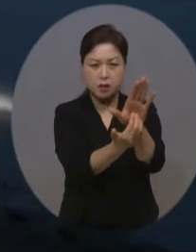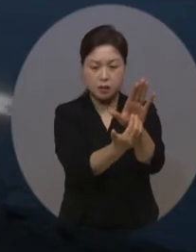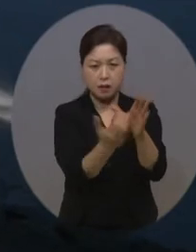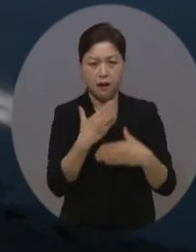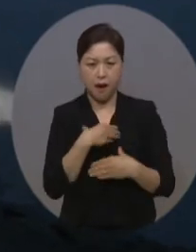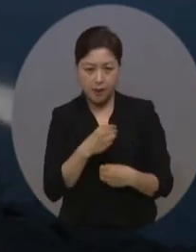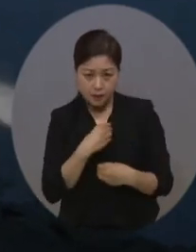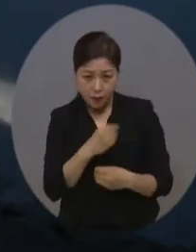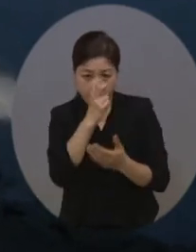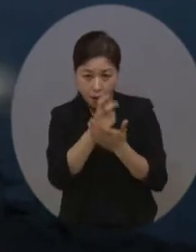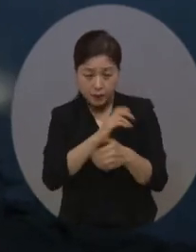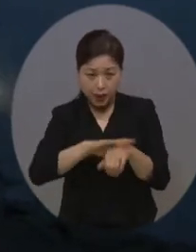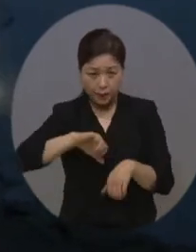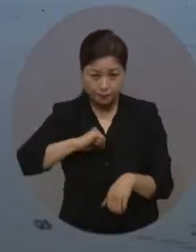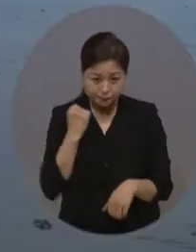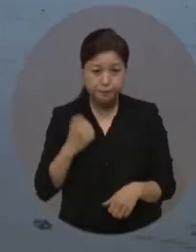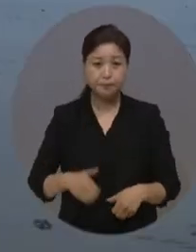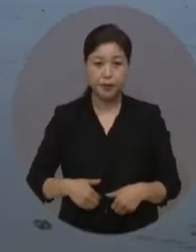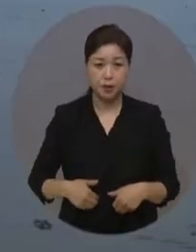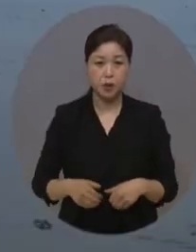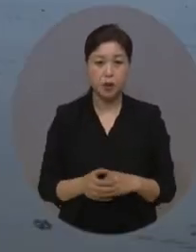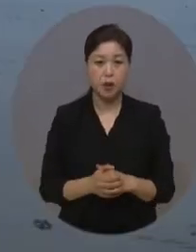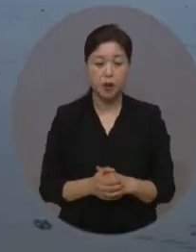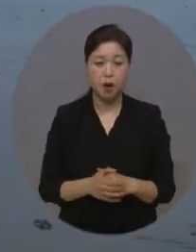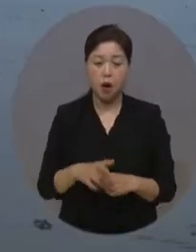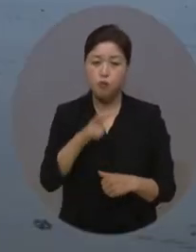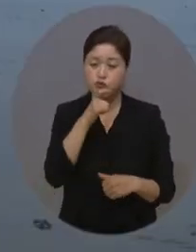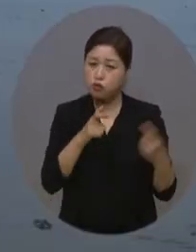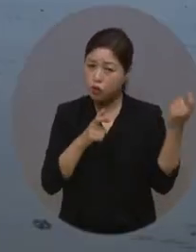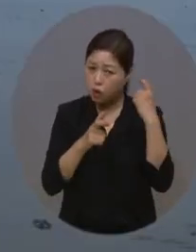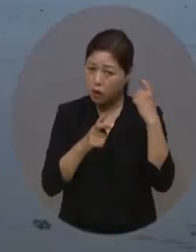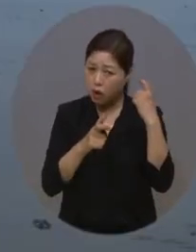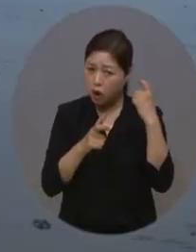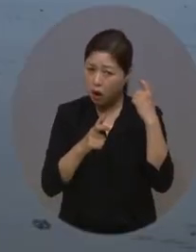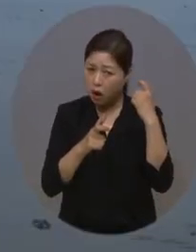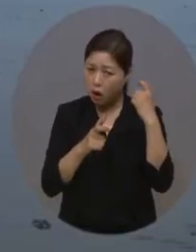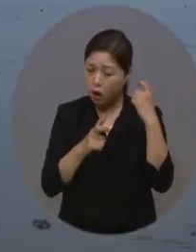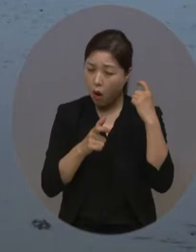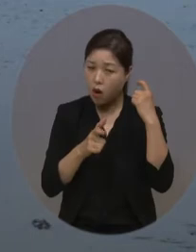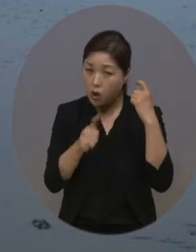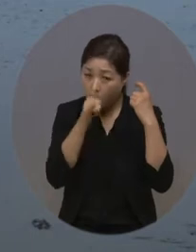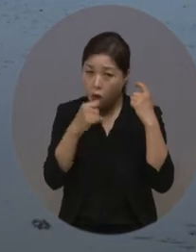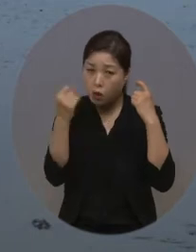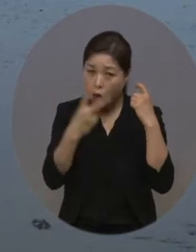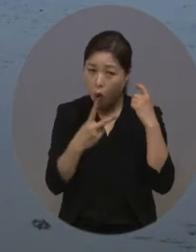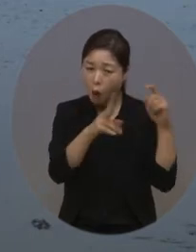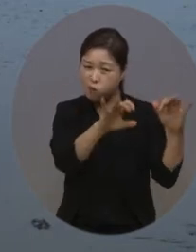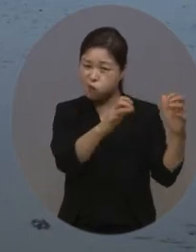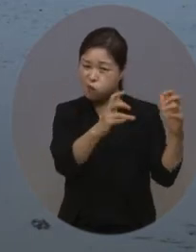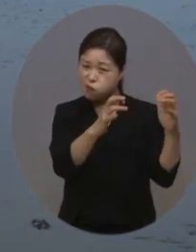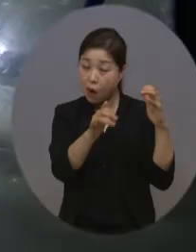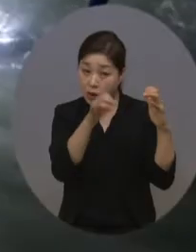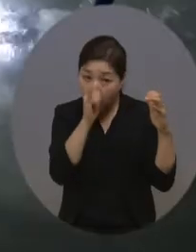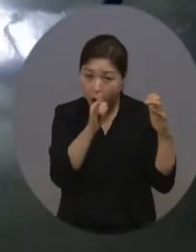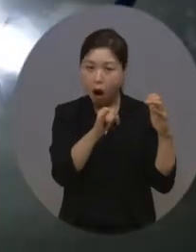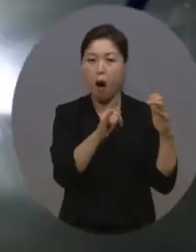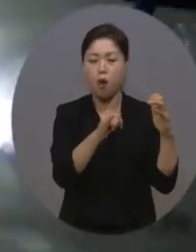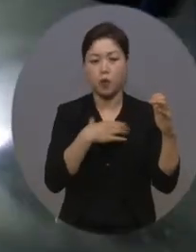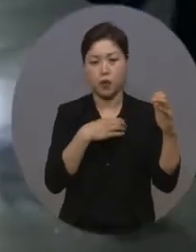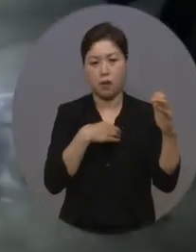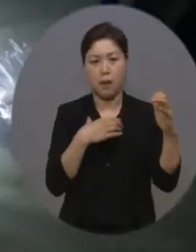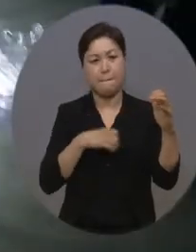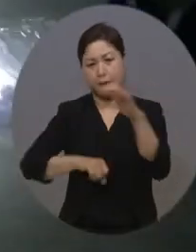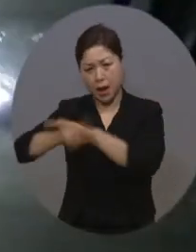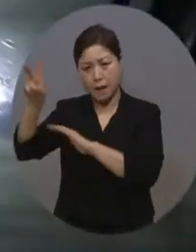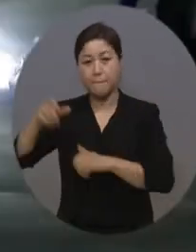지키는 것이 매우 중요합니다. 갑자기 물소리가 크게 들리거나 거품이 밀려오면 밀물 신호이니 즉시 나와야 하며 물이